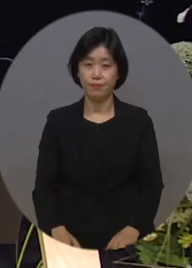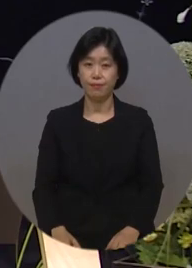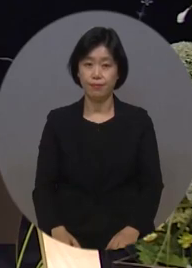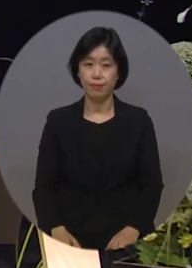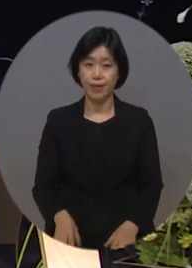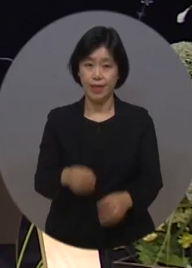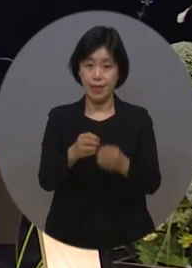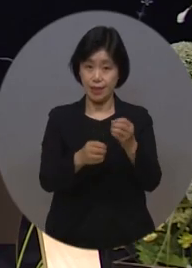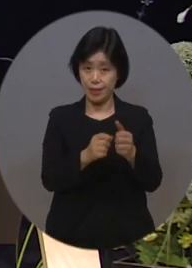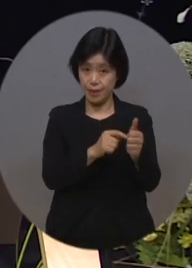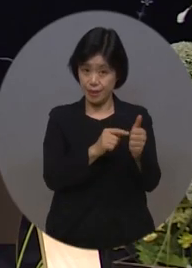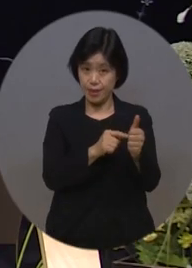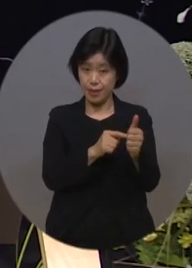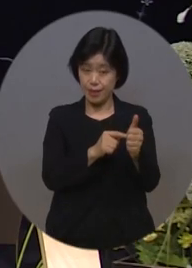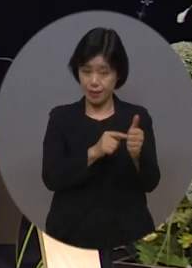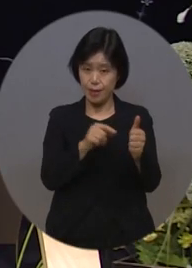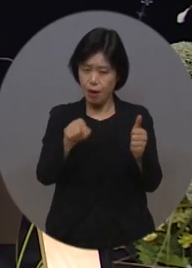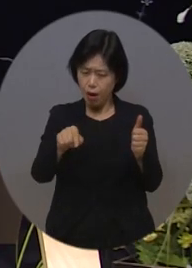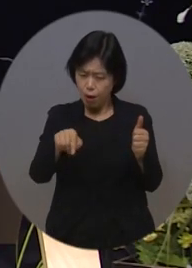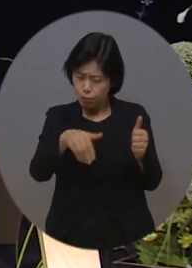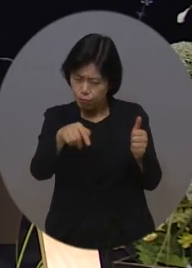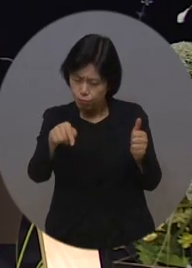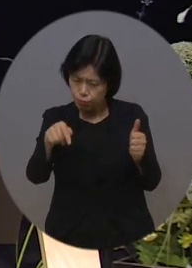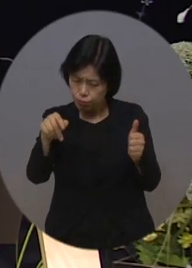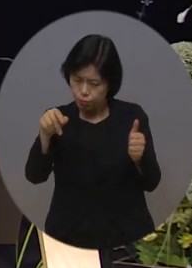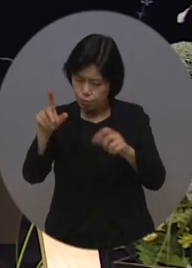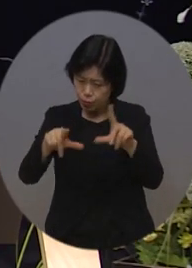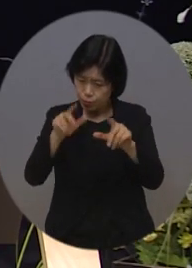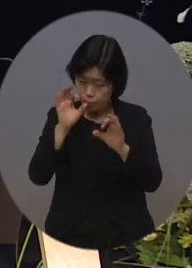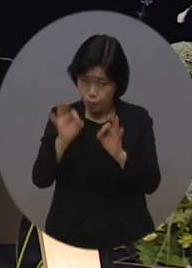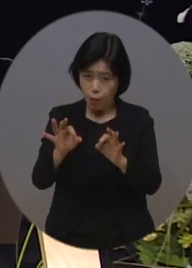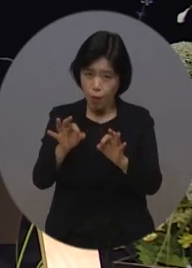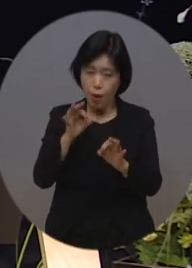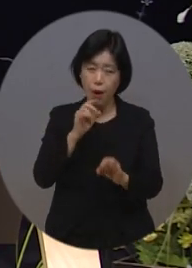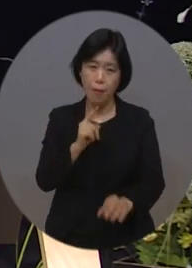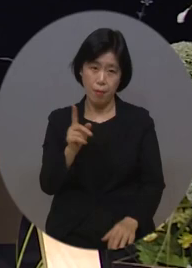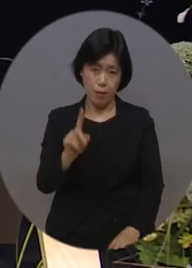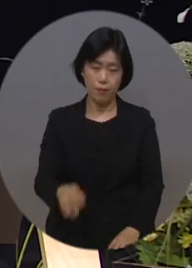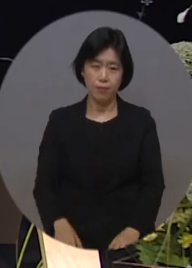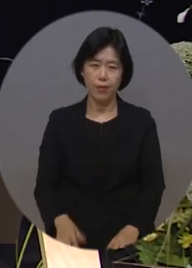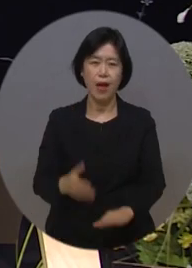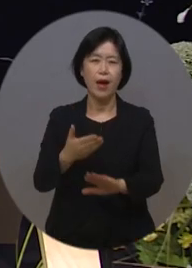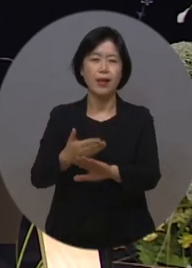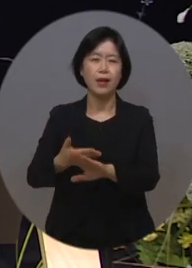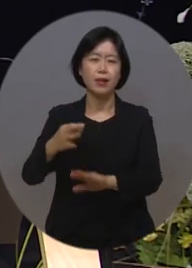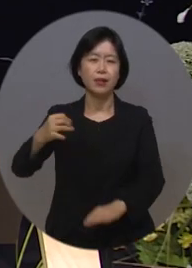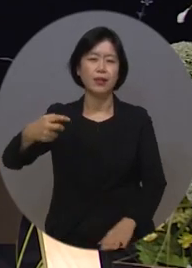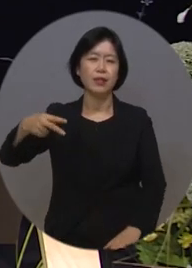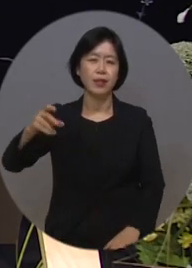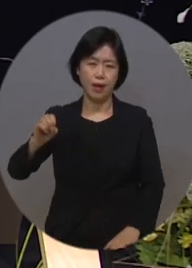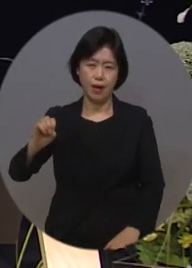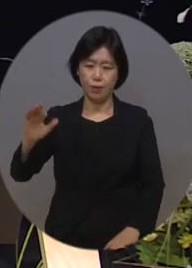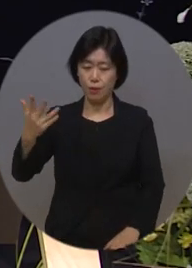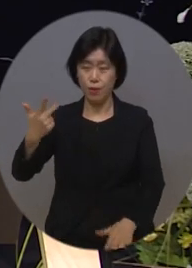시인은 이 현상을 명명합니다. 또 다른 의상이 되기 위해서라고 명명합니다.